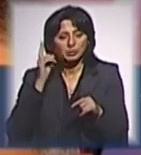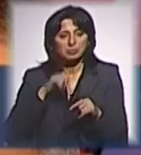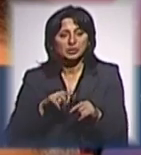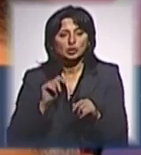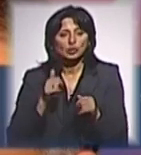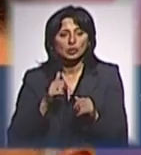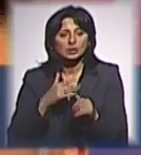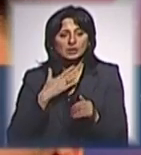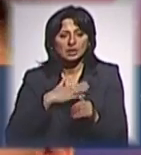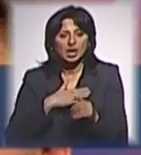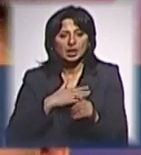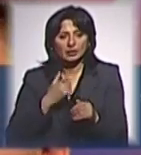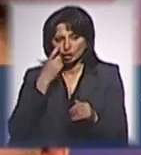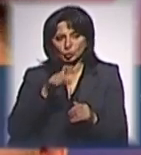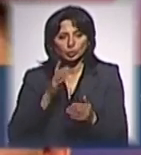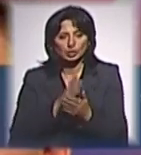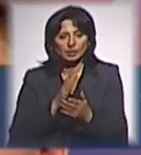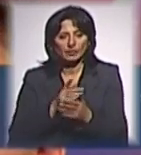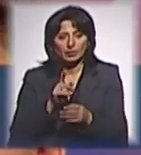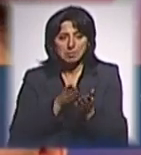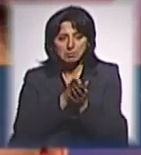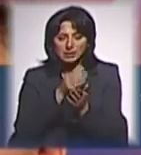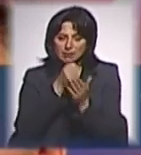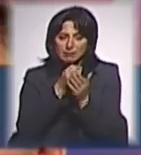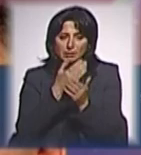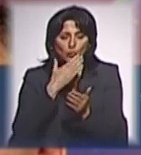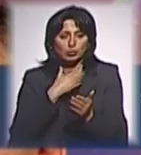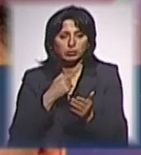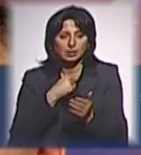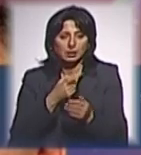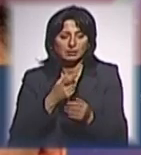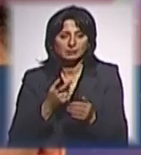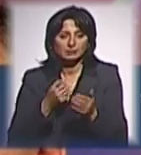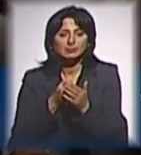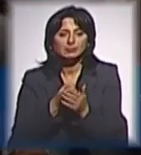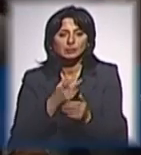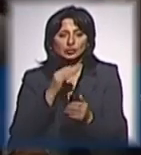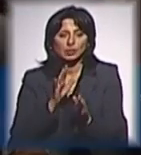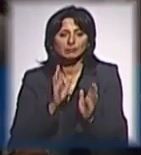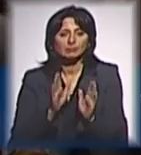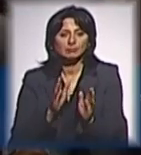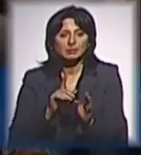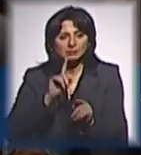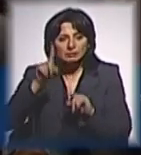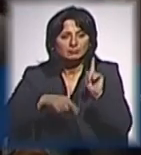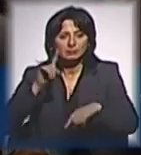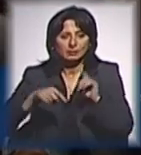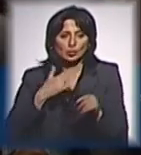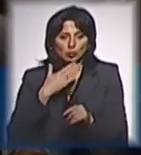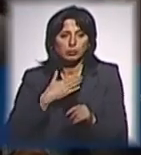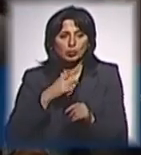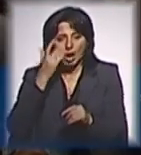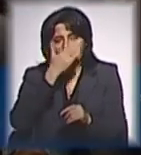რომ საკმაოდ ჯიუტი ვარ იმისთვის, რომ დასახულ მიზანს არ მივაღწიო და მათ შორის ეს არის გარკვეულწილად ვაიძულოთ ხელისუფლება